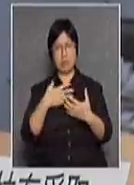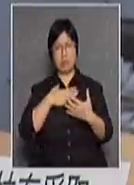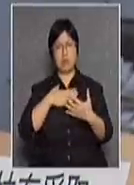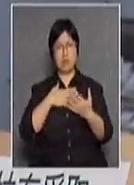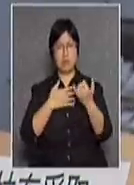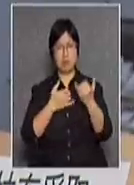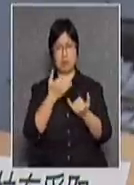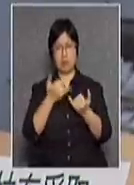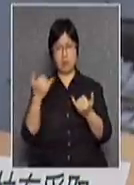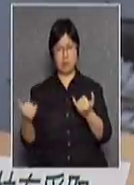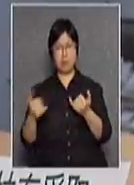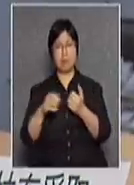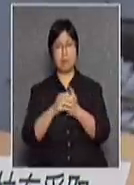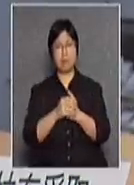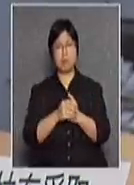666